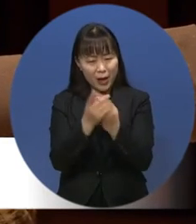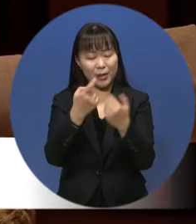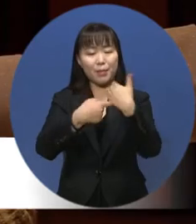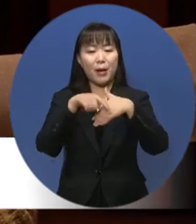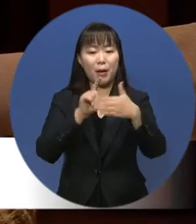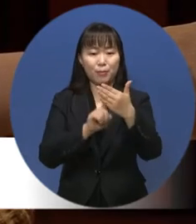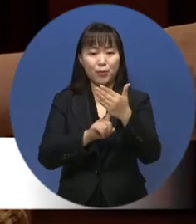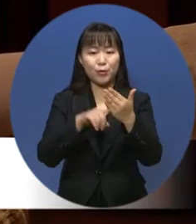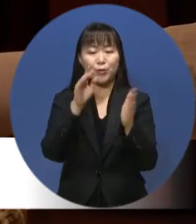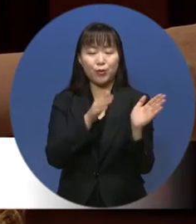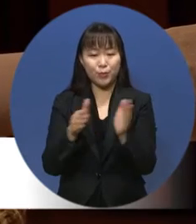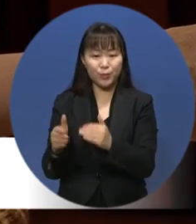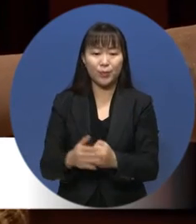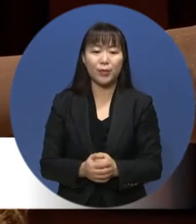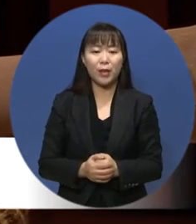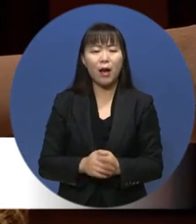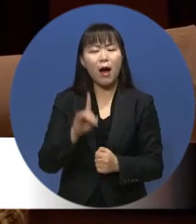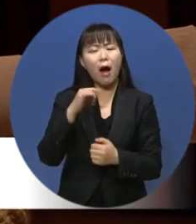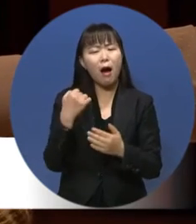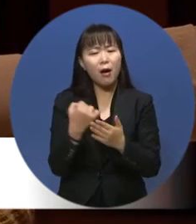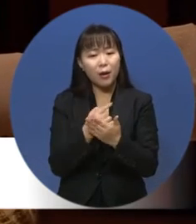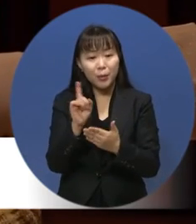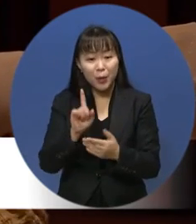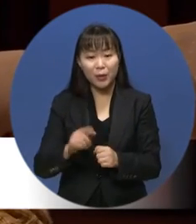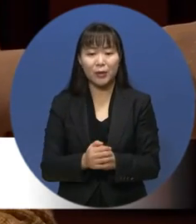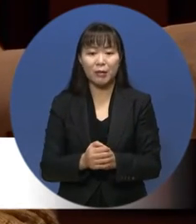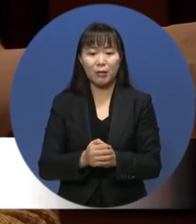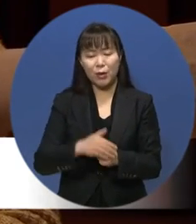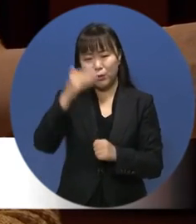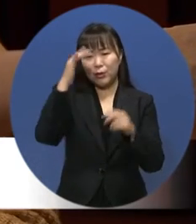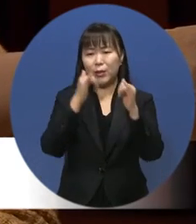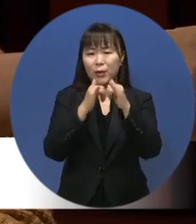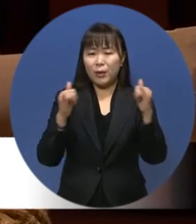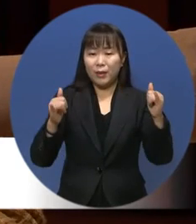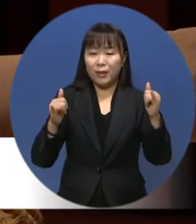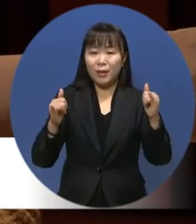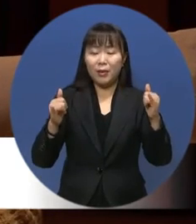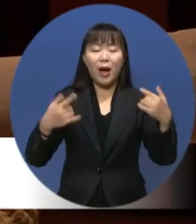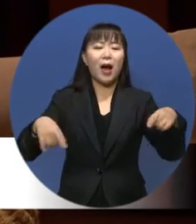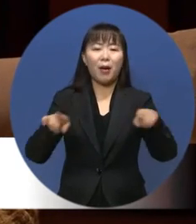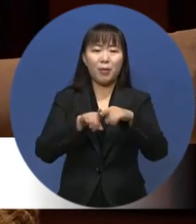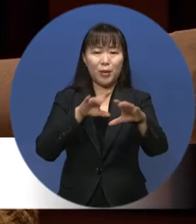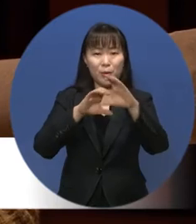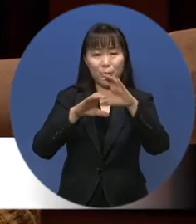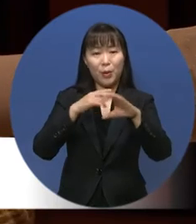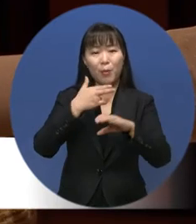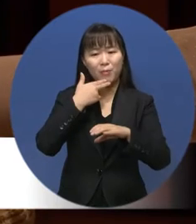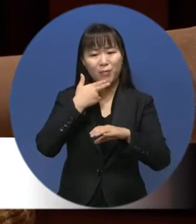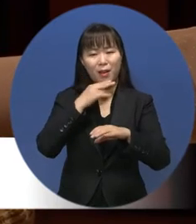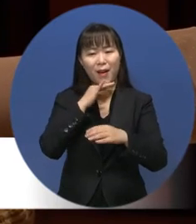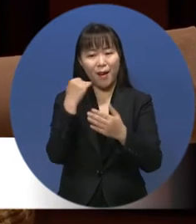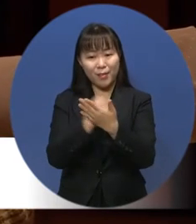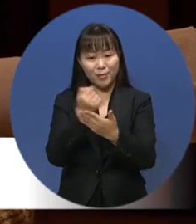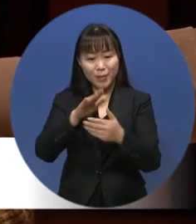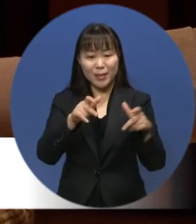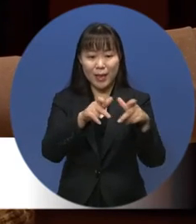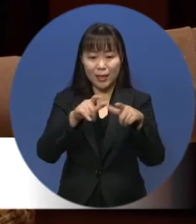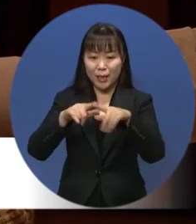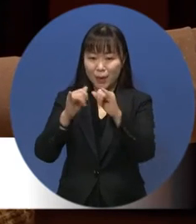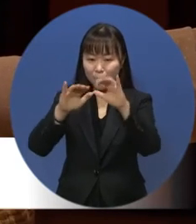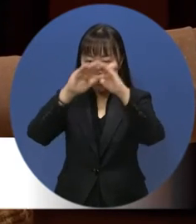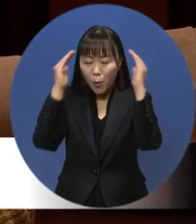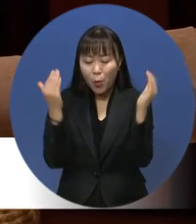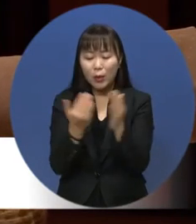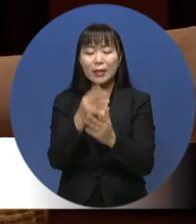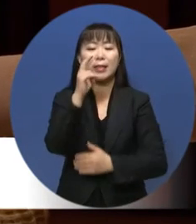마음으로 이 무대를 준비를 했고요. 한 가지 아쉬운 거는 관객들 많은 관객들과 이렇게 소통을 못 했다는 게 아쉽지만 장애인이든 비장애인이든 누구나